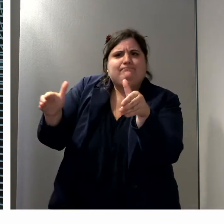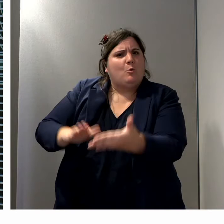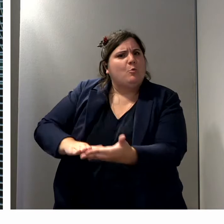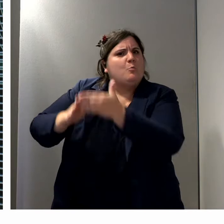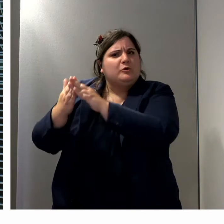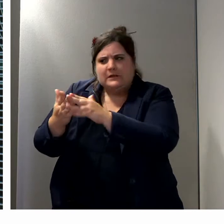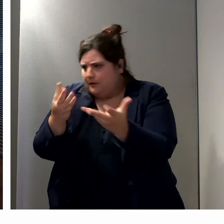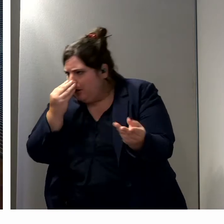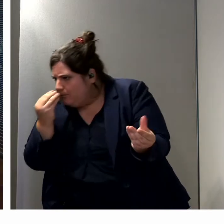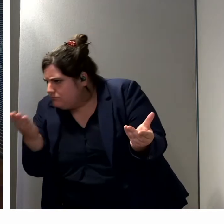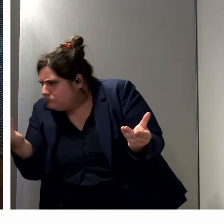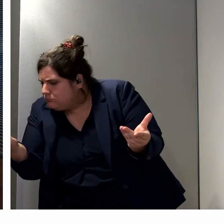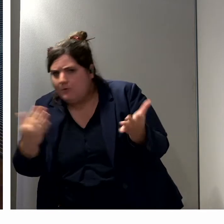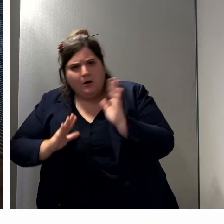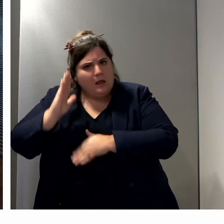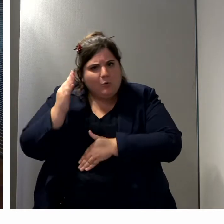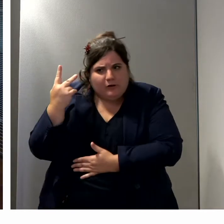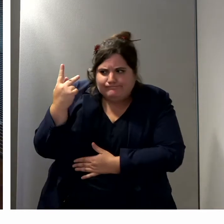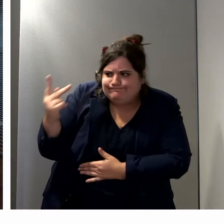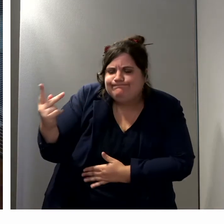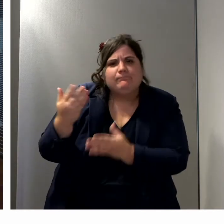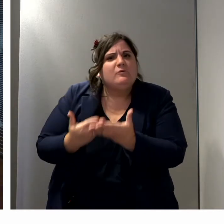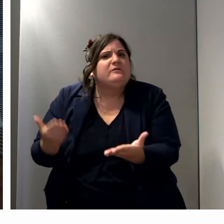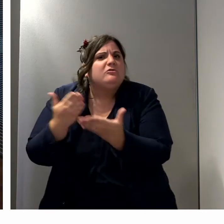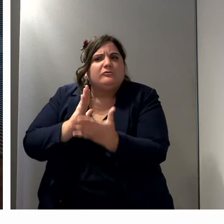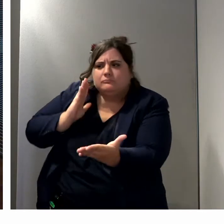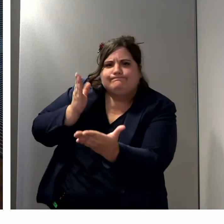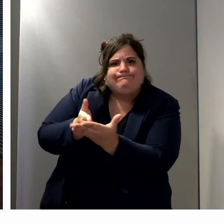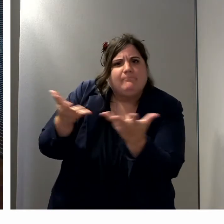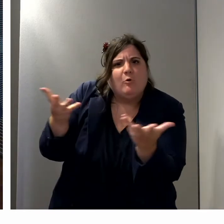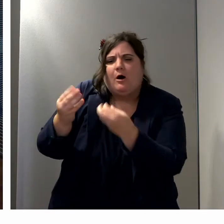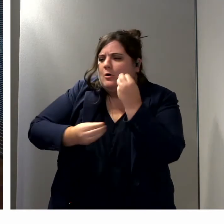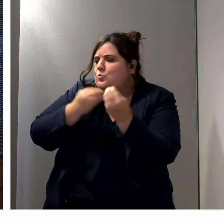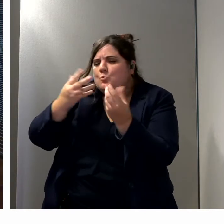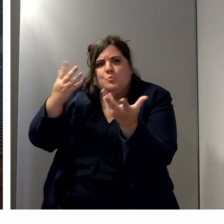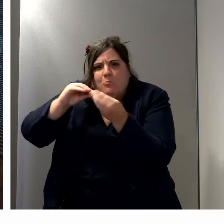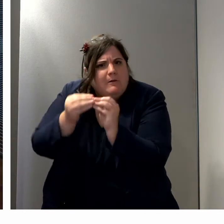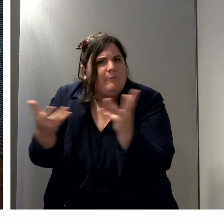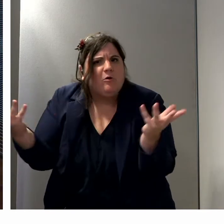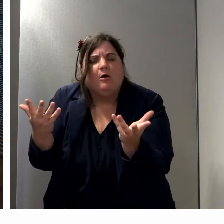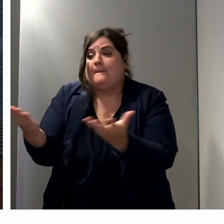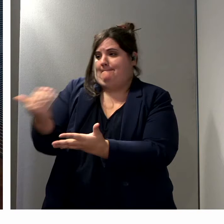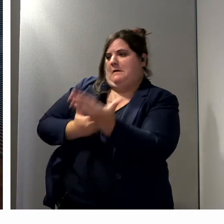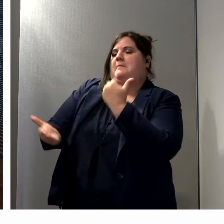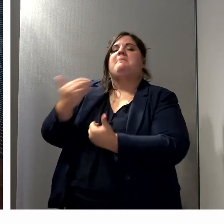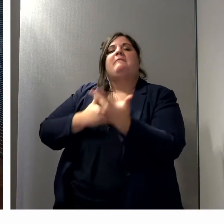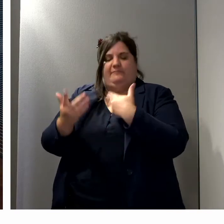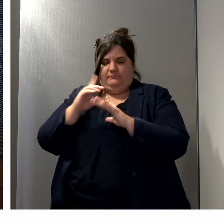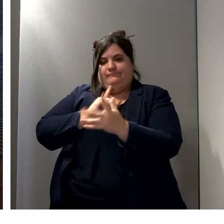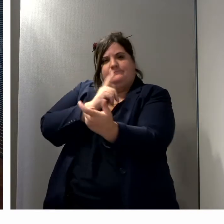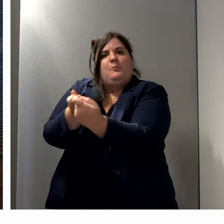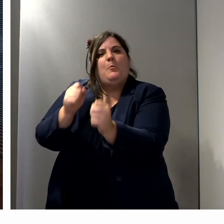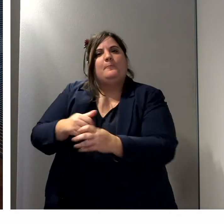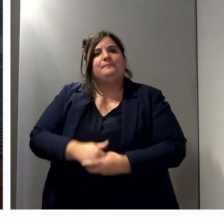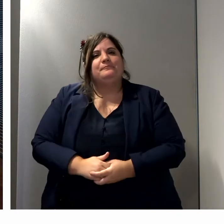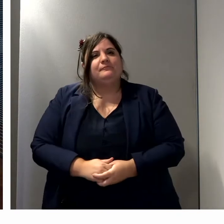écoute finalement de ce que sont les besoins, les situations, les blocages, et qui démontre un petit peu